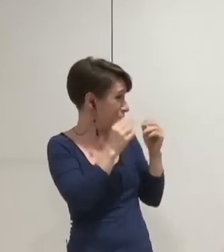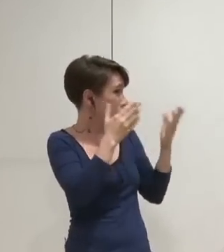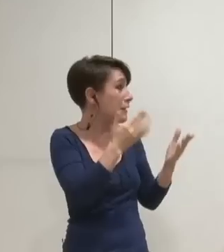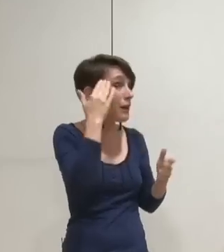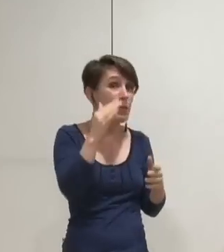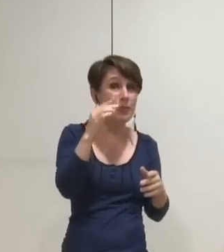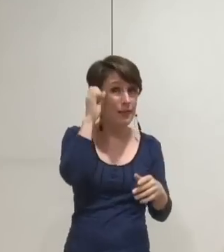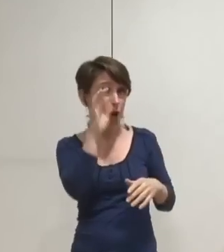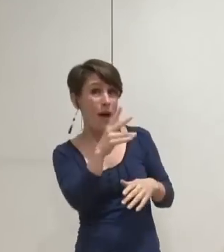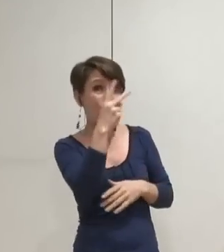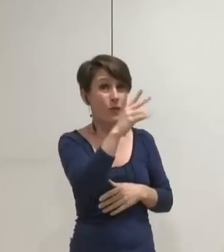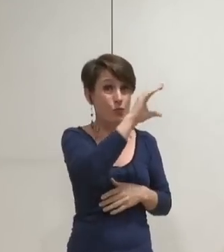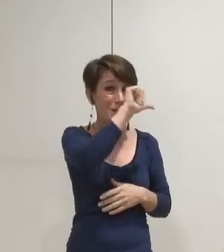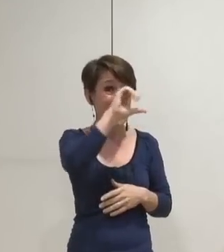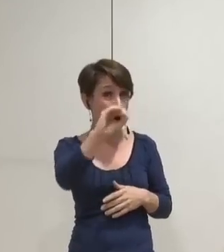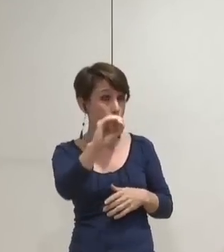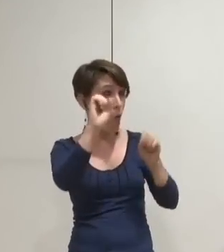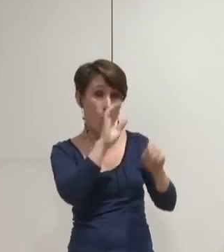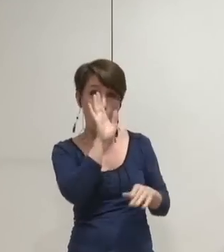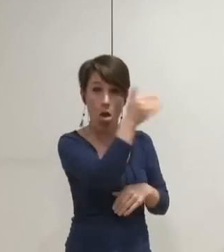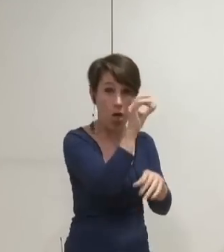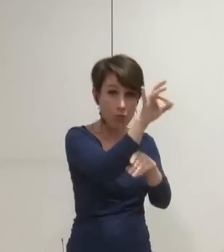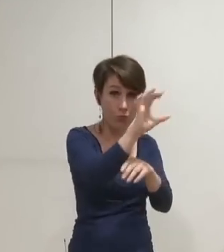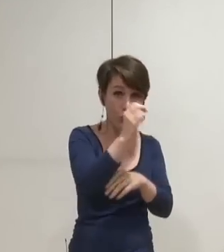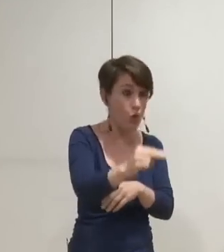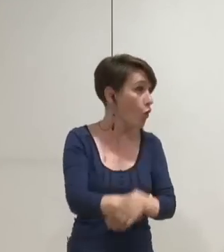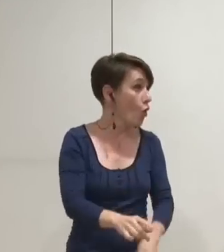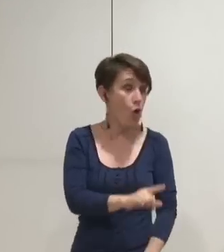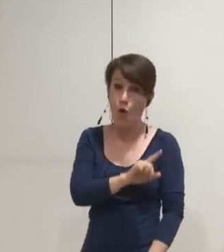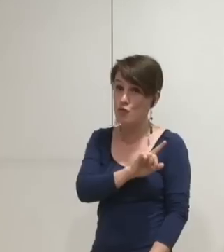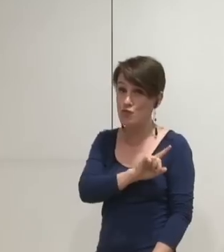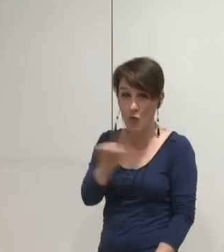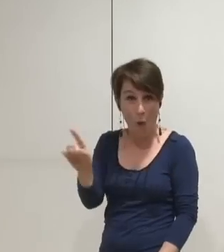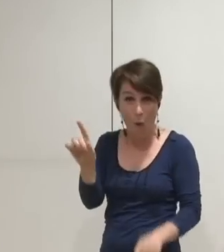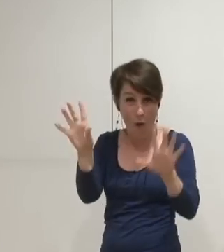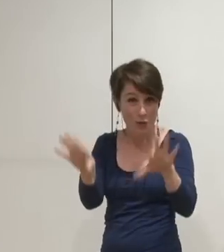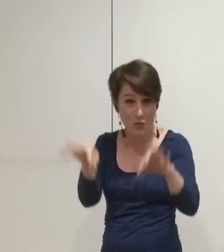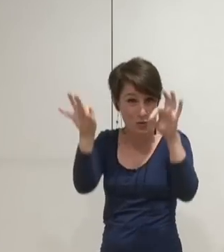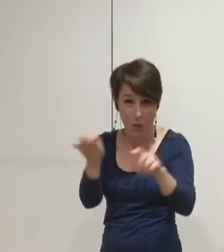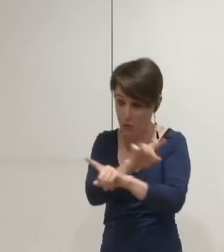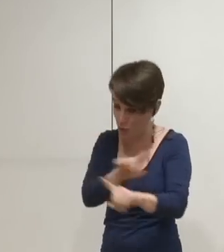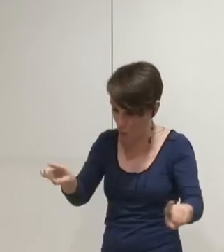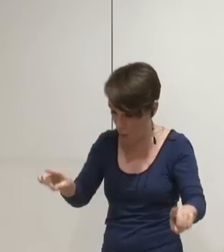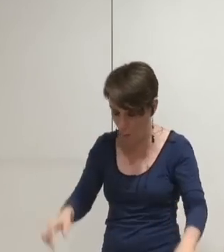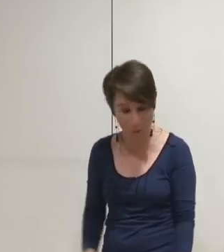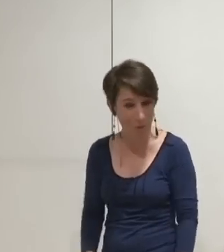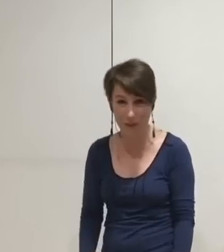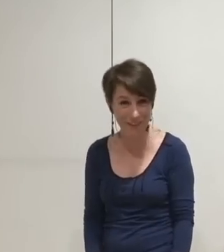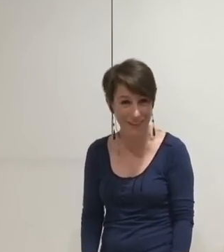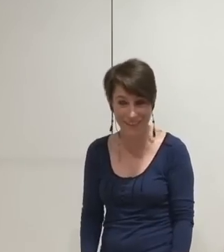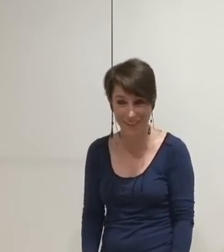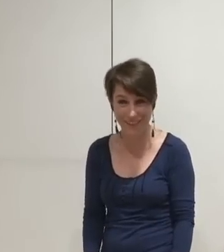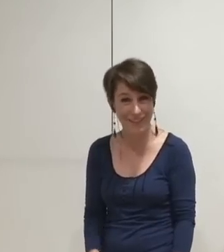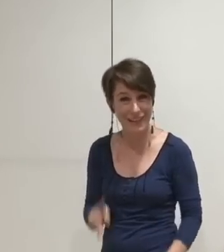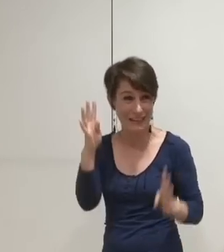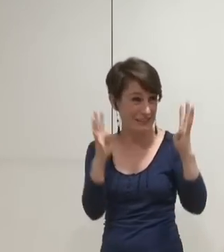avis ou dans le casadre d'un marché de travaux non alors pour tout vous dire on consult surutre ch